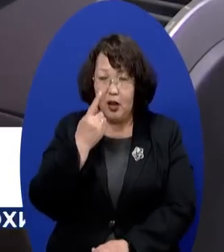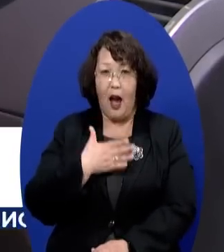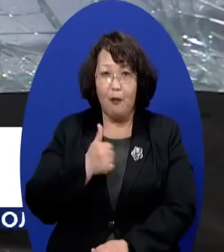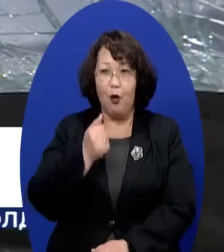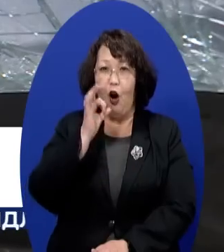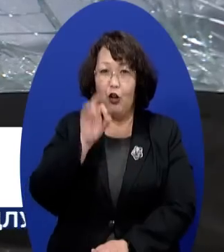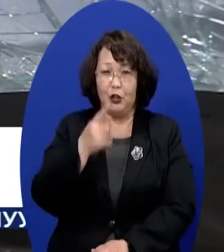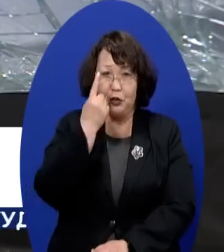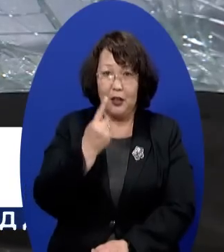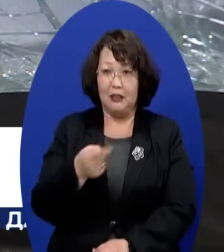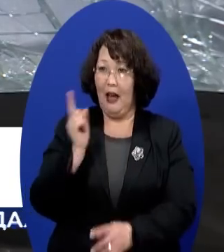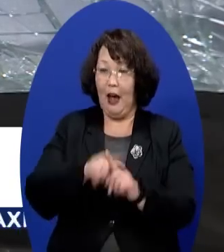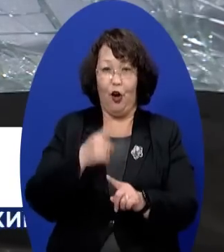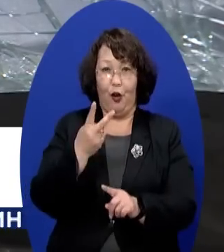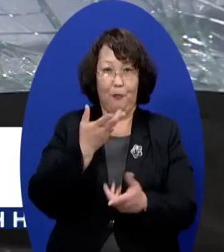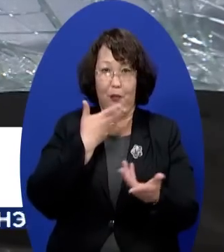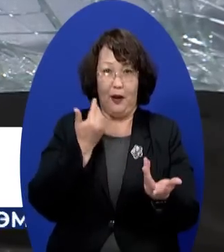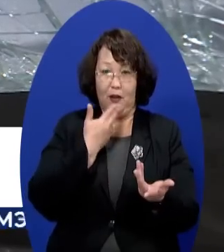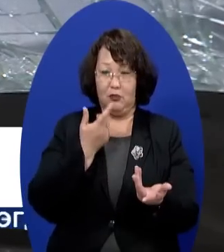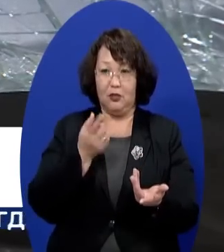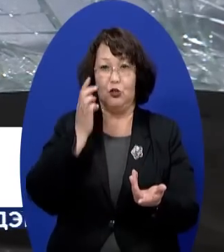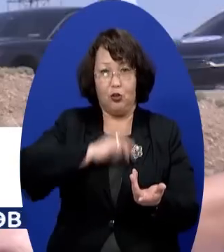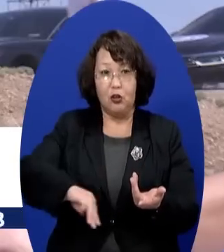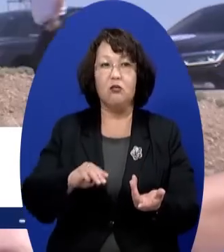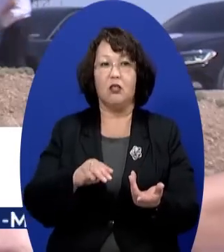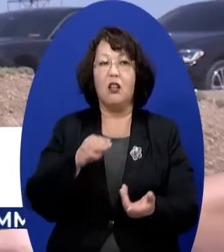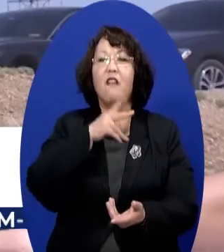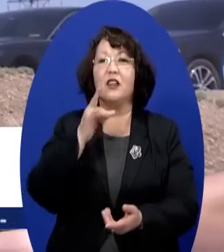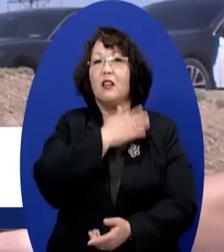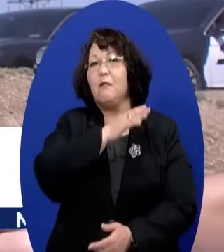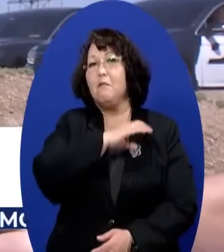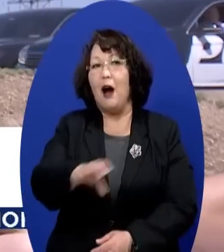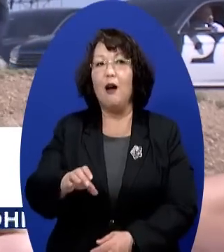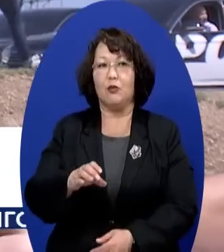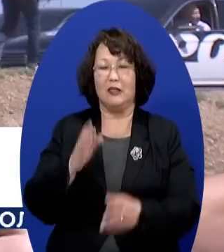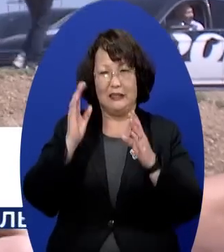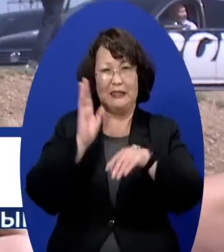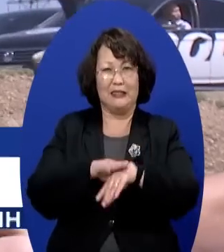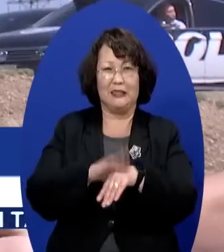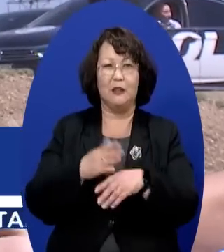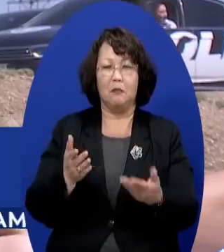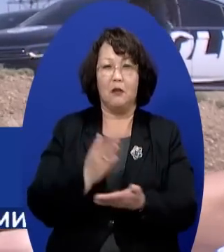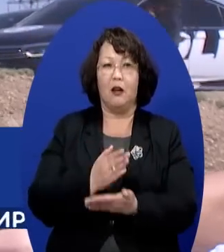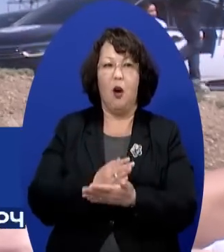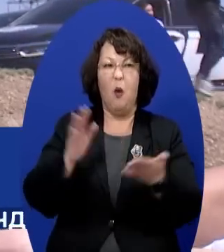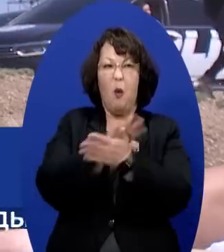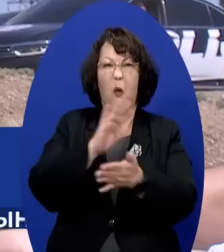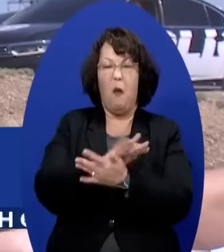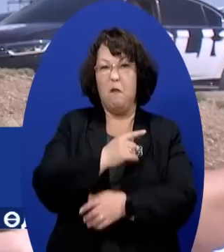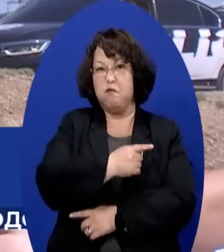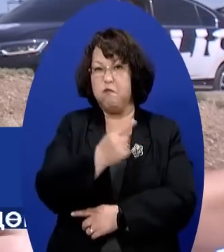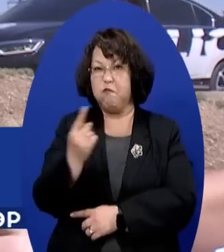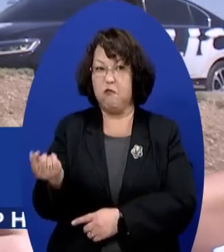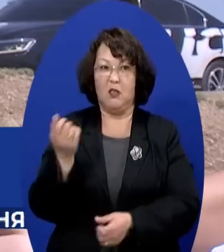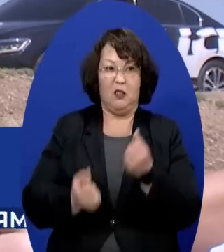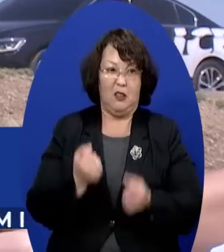тэврийн цагдаагийн алба энэ аяныг эхлүүлж байгаа юм. Яагаад энэ хурд хэтрүүлэх асуудал яригадаад байна гэхээр бидний замын